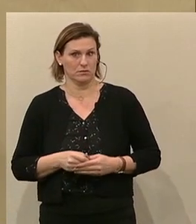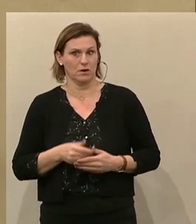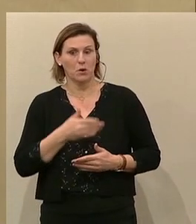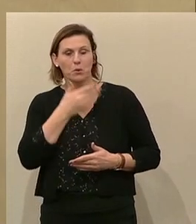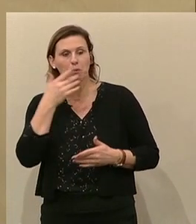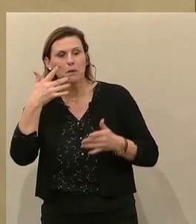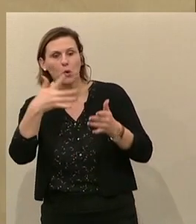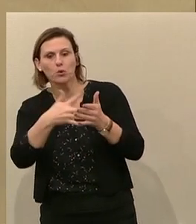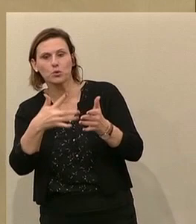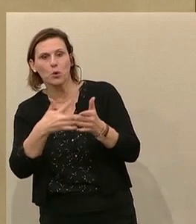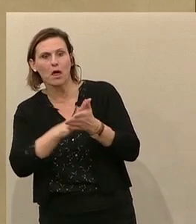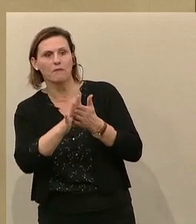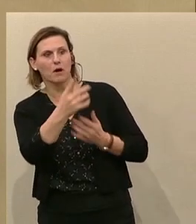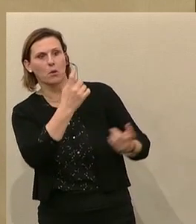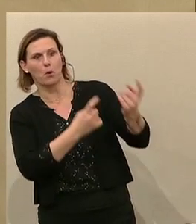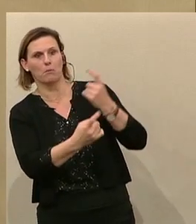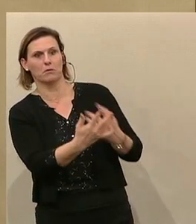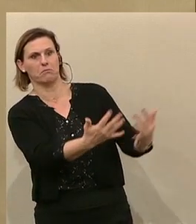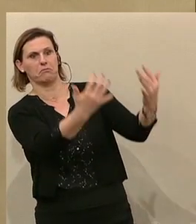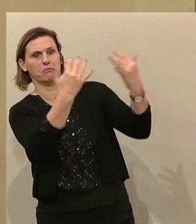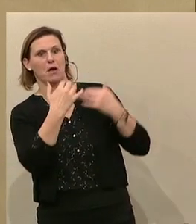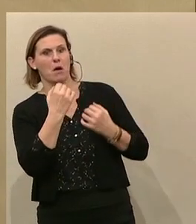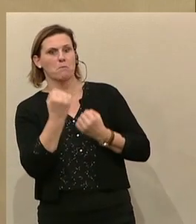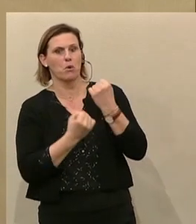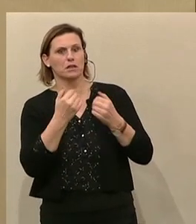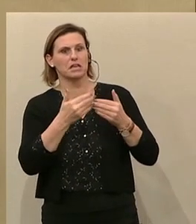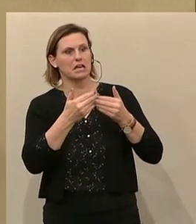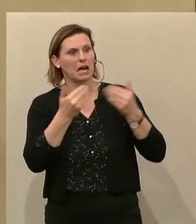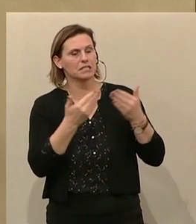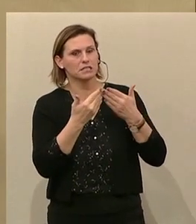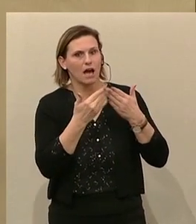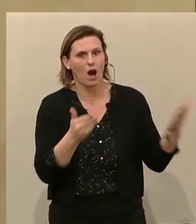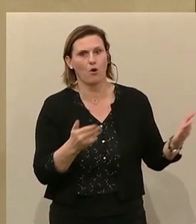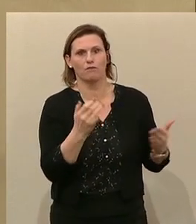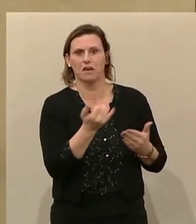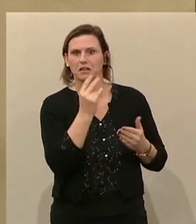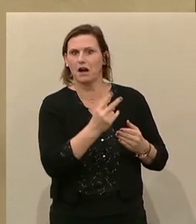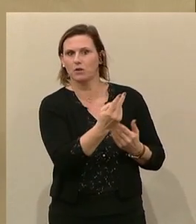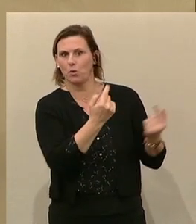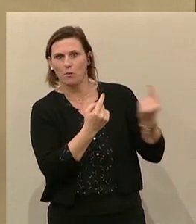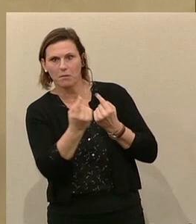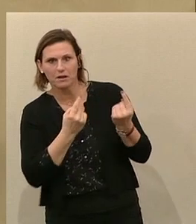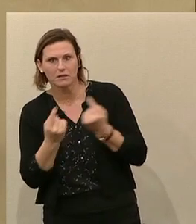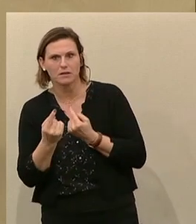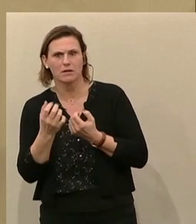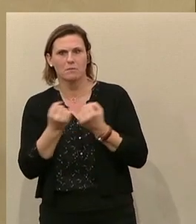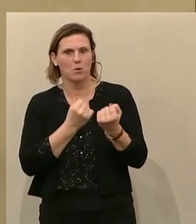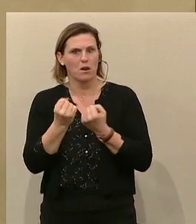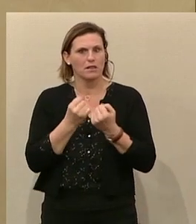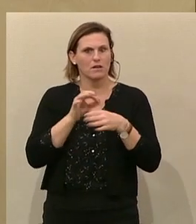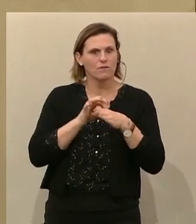unkontrollierten Massenzuwanderung. Eine Politik der Grenzen auf für jeden. Eine Politik, die dazu geführt hat, dass es immer